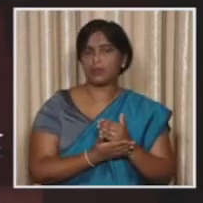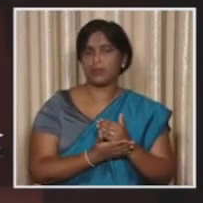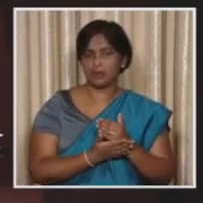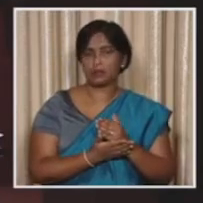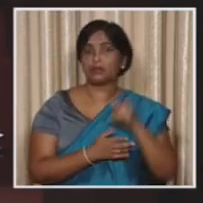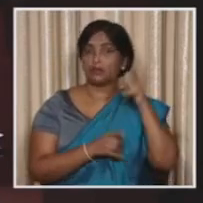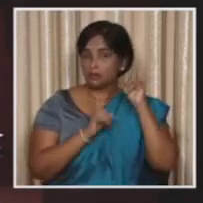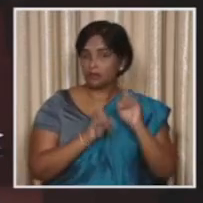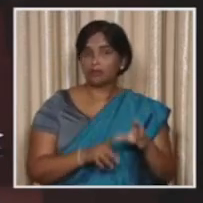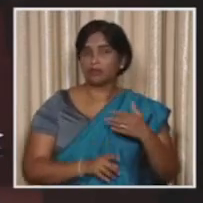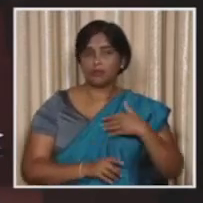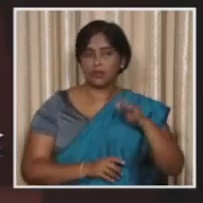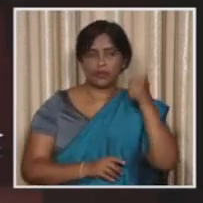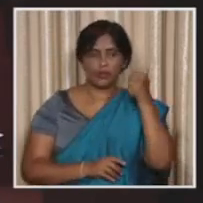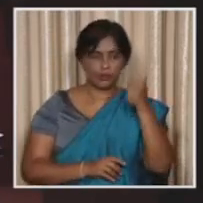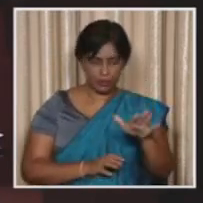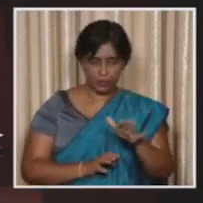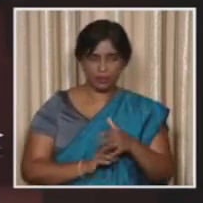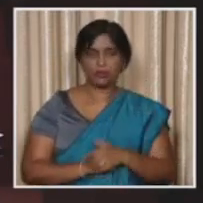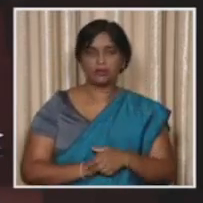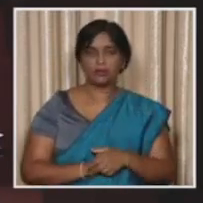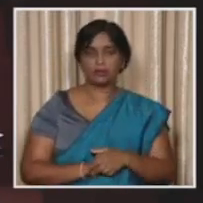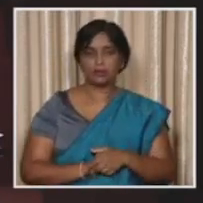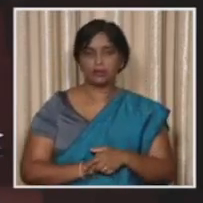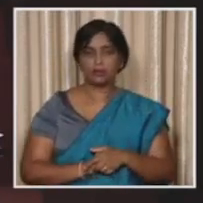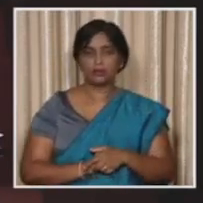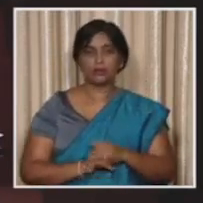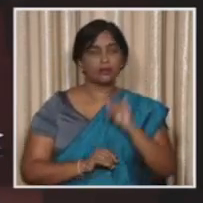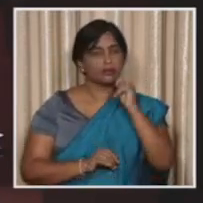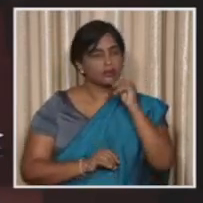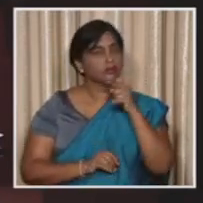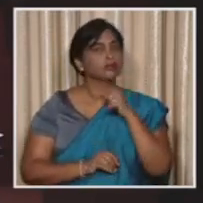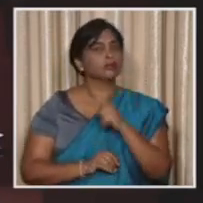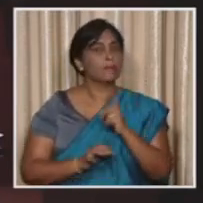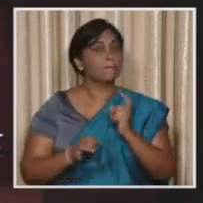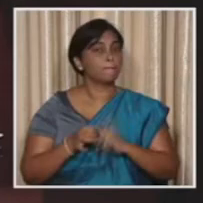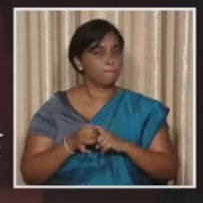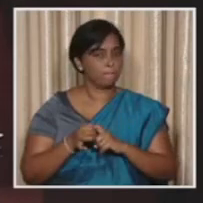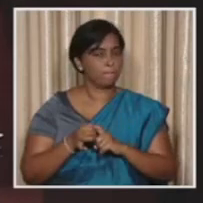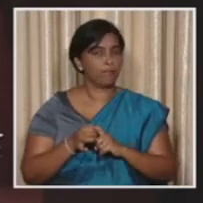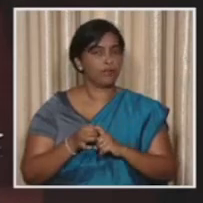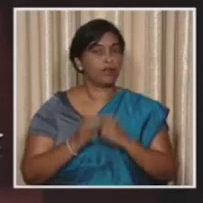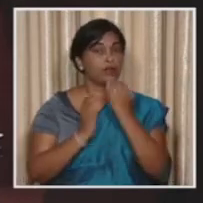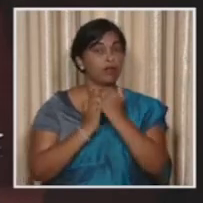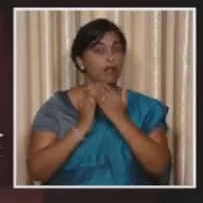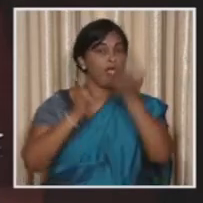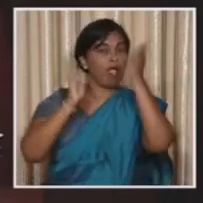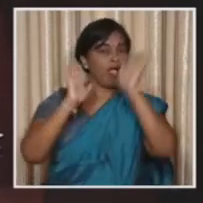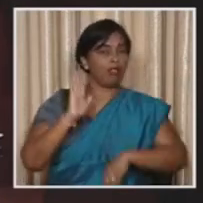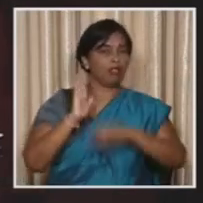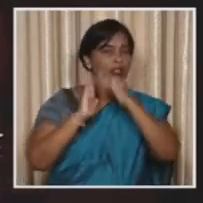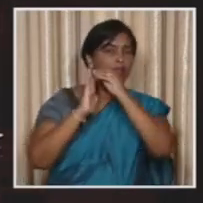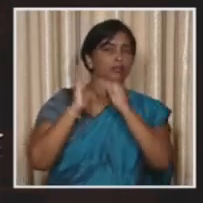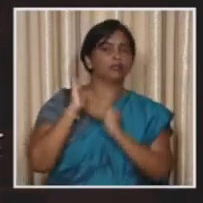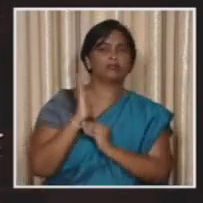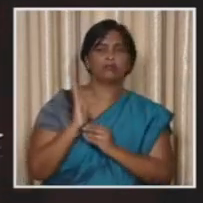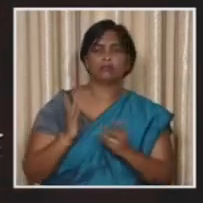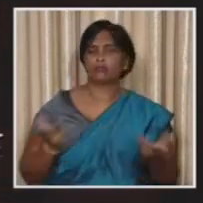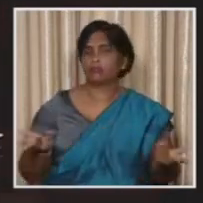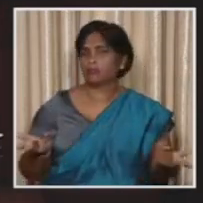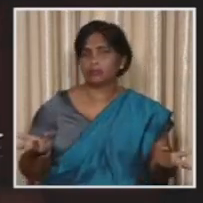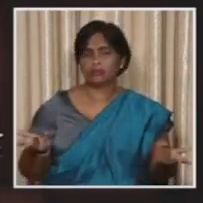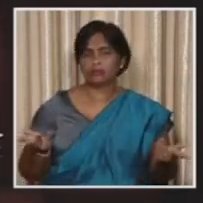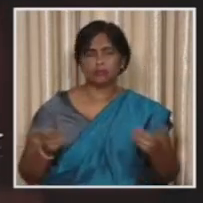ඉතින් ඒක අපි තරේ ප්‍රතික්ෂේප කරන්නට ඕන. විතක එතුමාගේ ප්‍රශ්න ලයිස්තුවේ පහළටම යනවා. මන් දන්නේ මොකද්ද